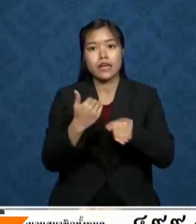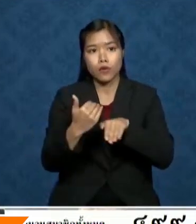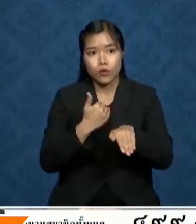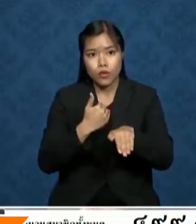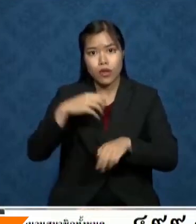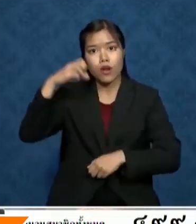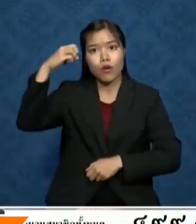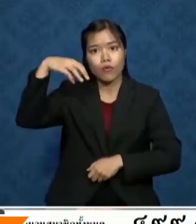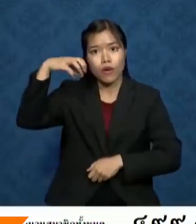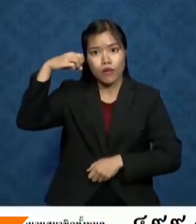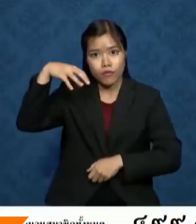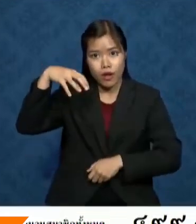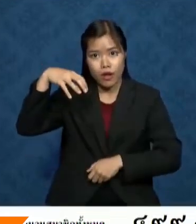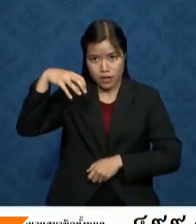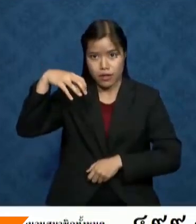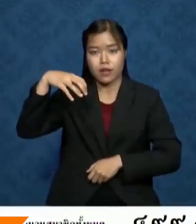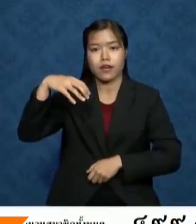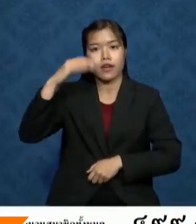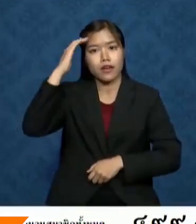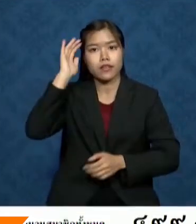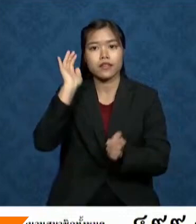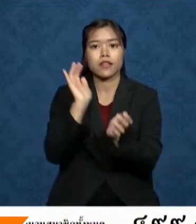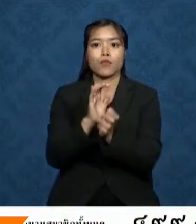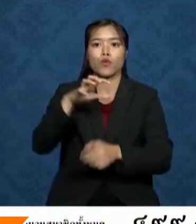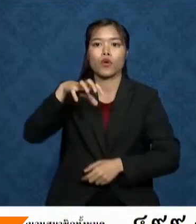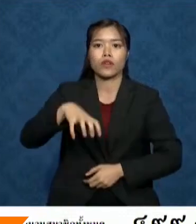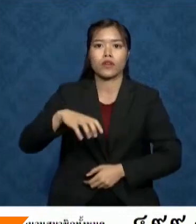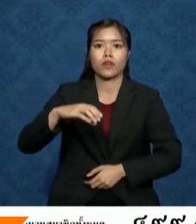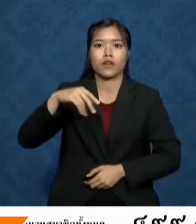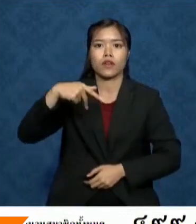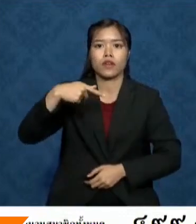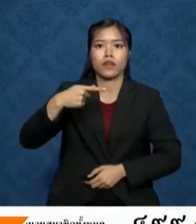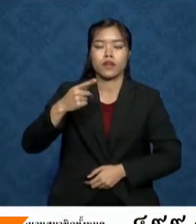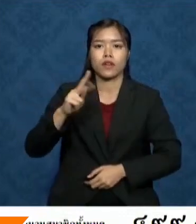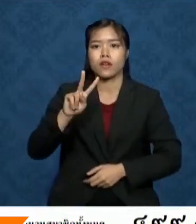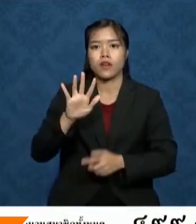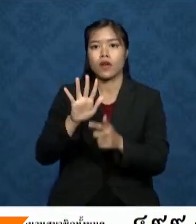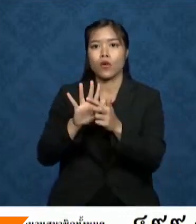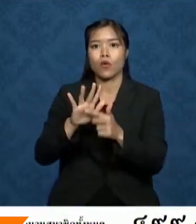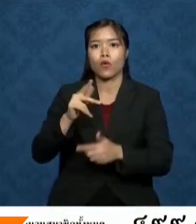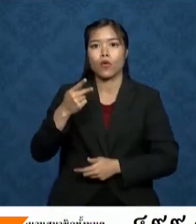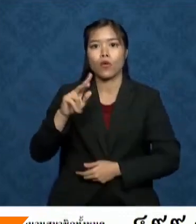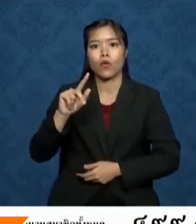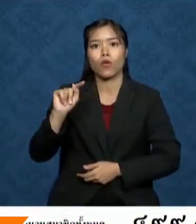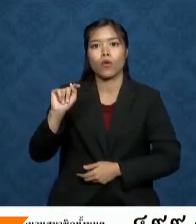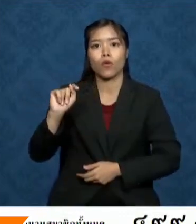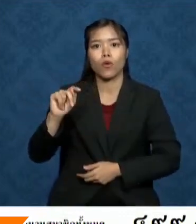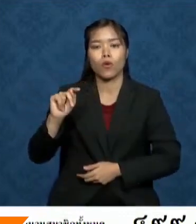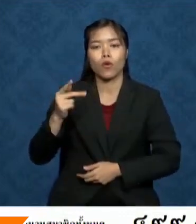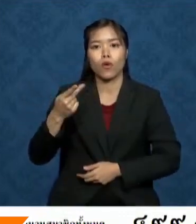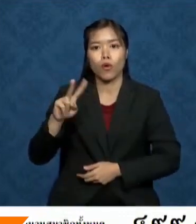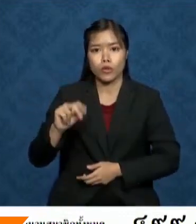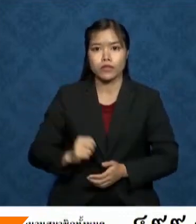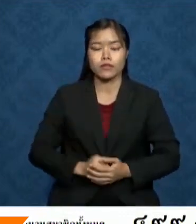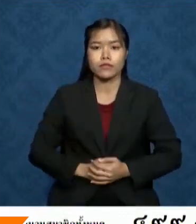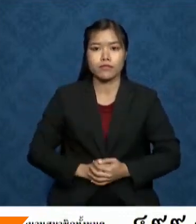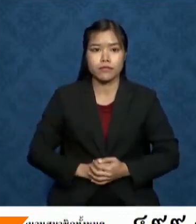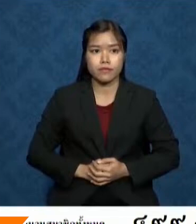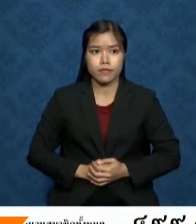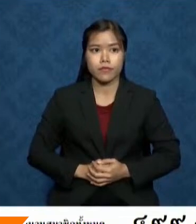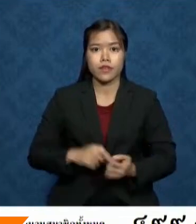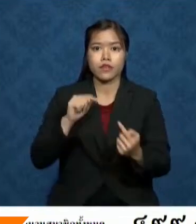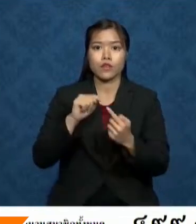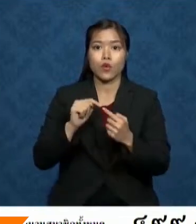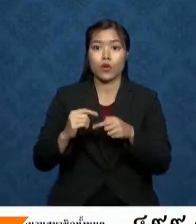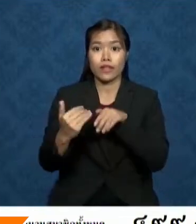ิธิประชาราศอันเนื่องมาจากนะครั